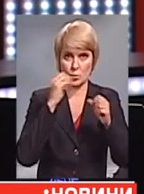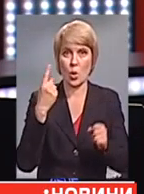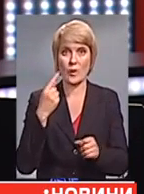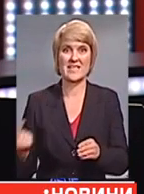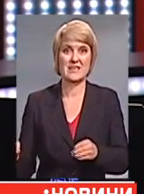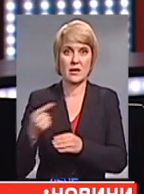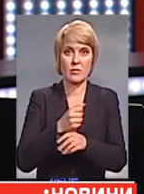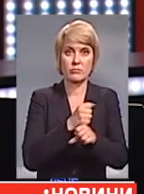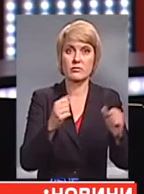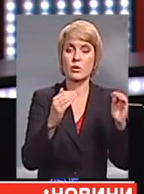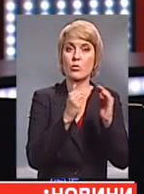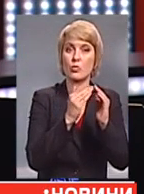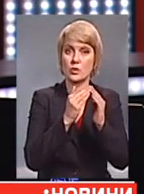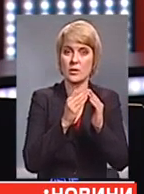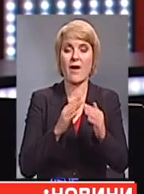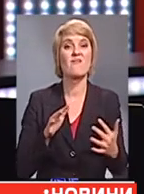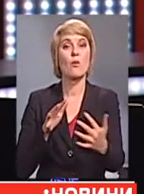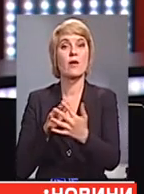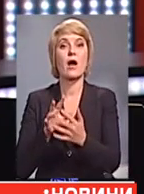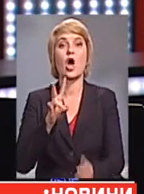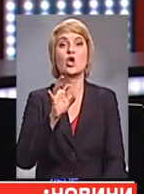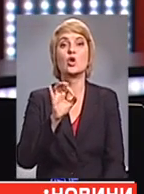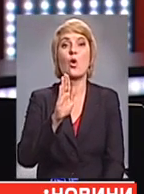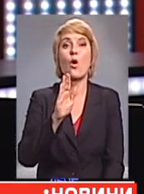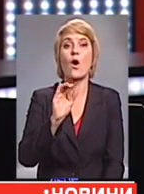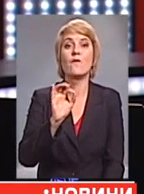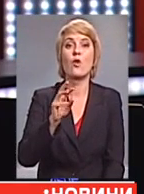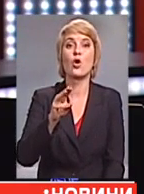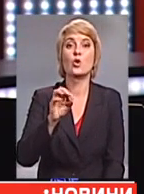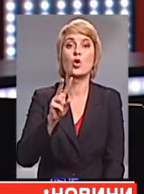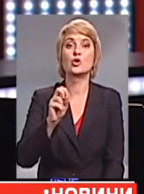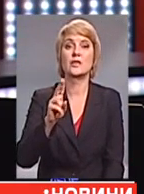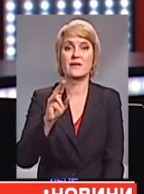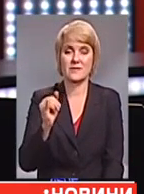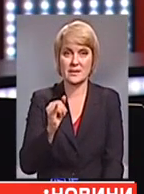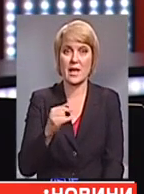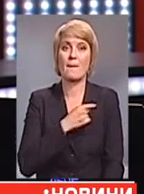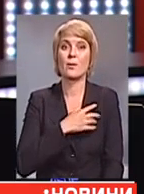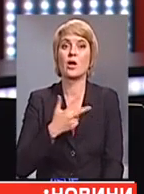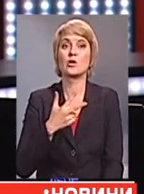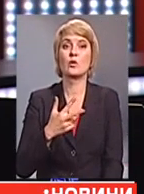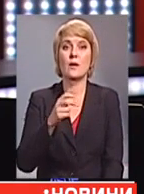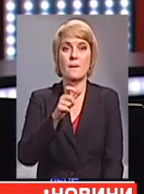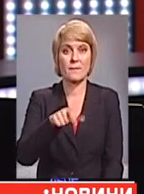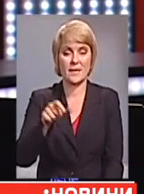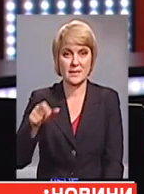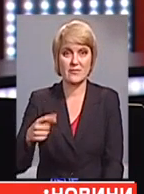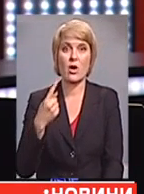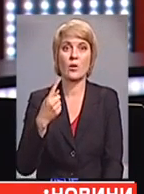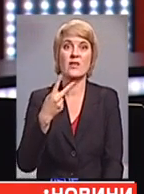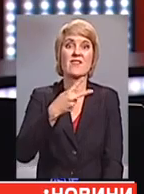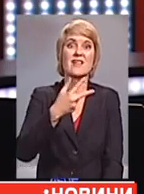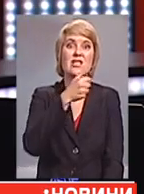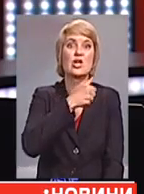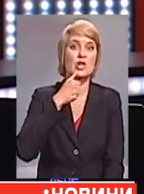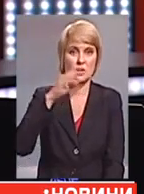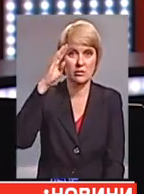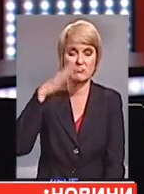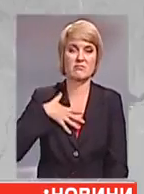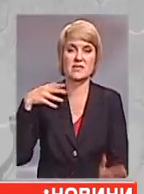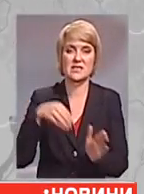біля Новотошківки, що на Бахмутці, поранені троє бійців. Один 22-річний військовий загинув, повідомляє Луганська обласна міліція.